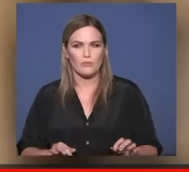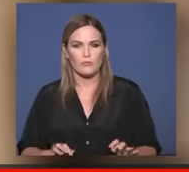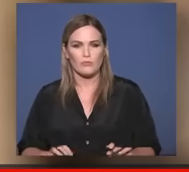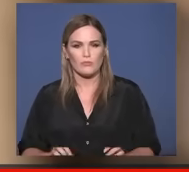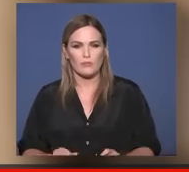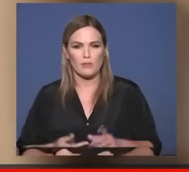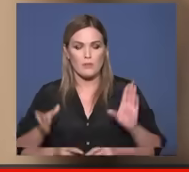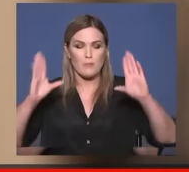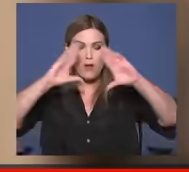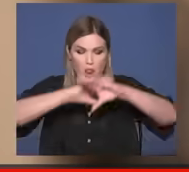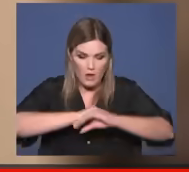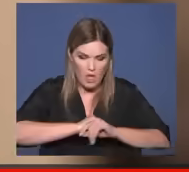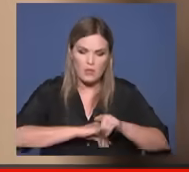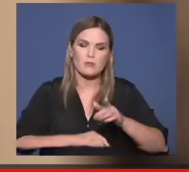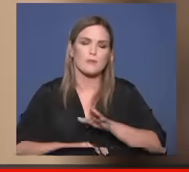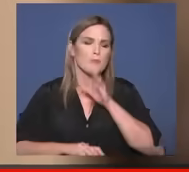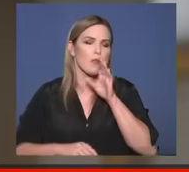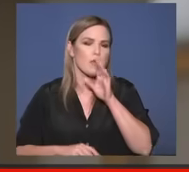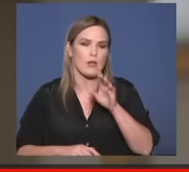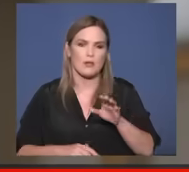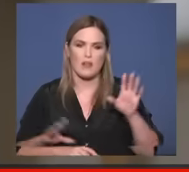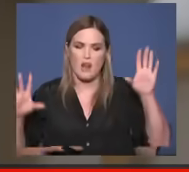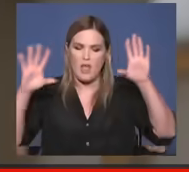בלילה זה בעיה. הלילה משתלט